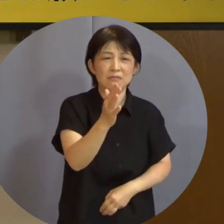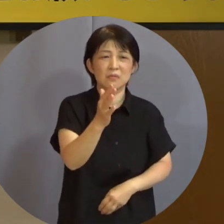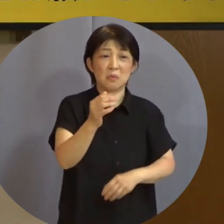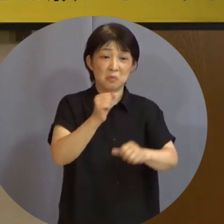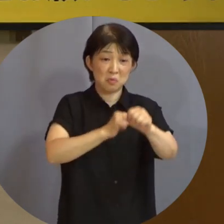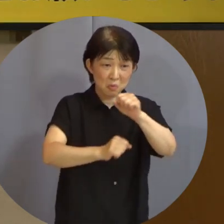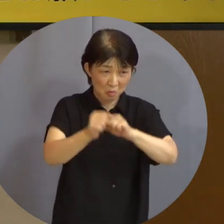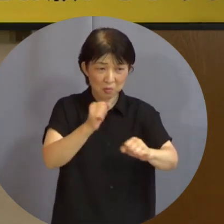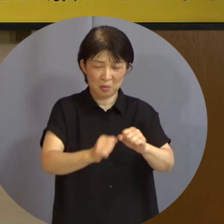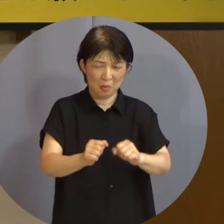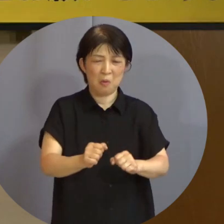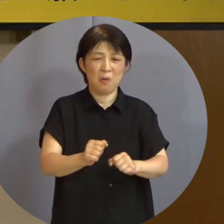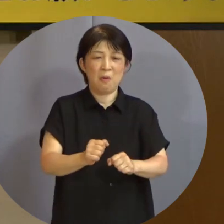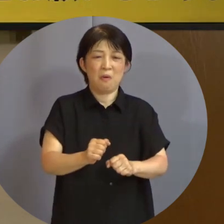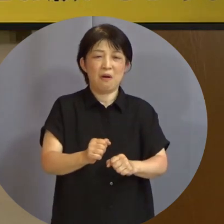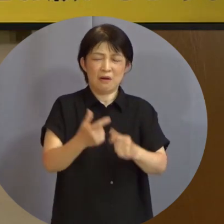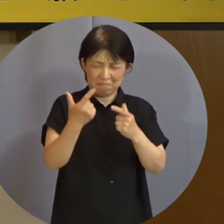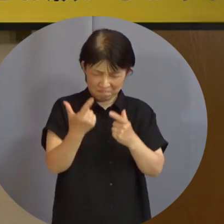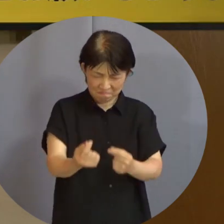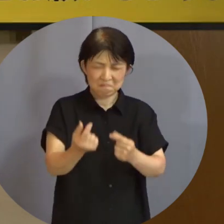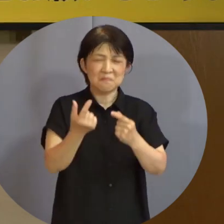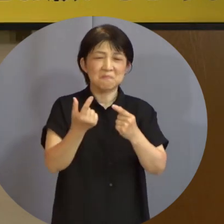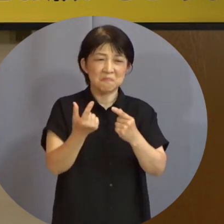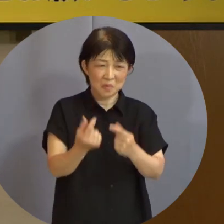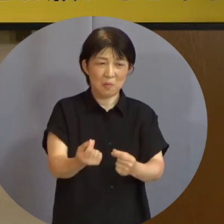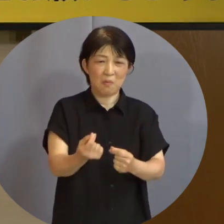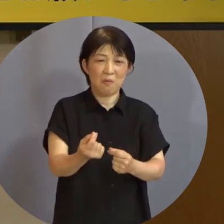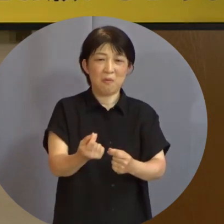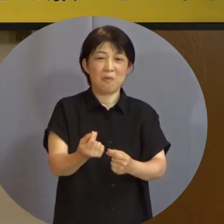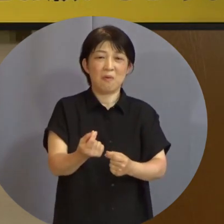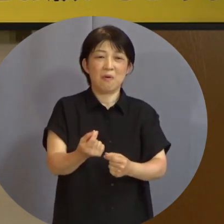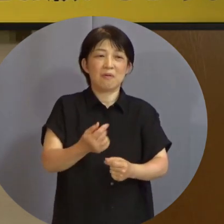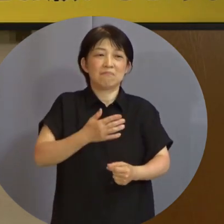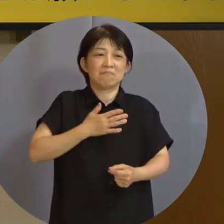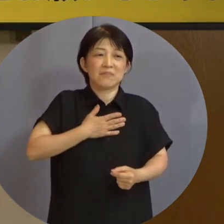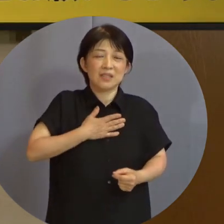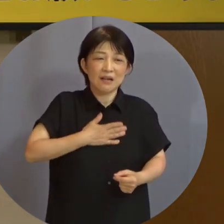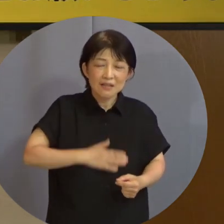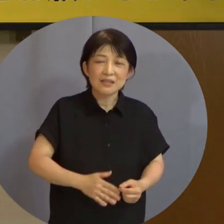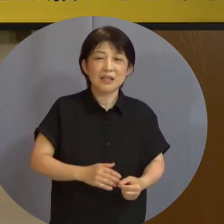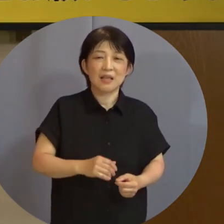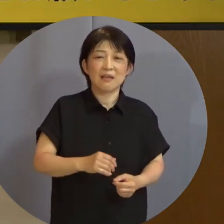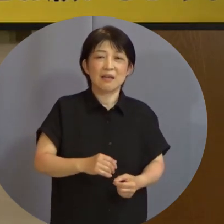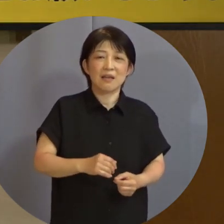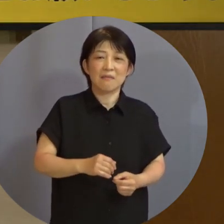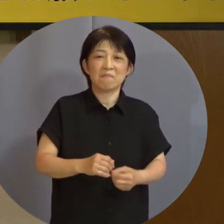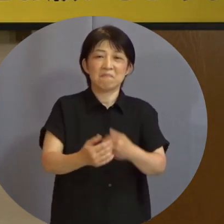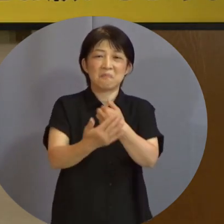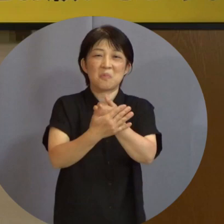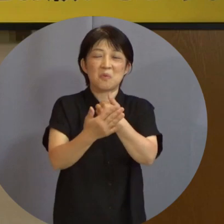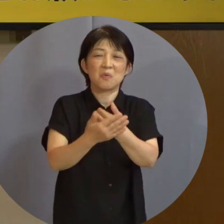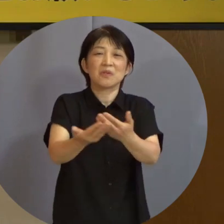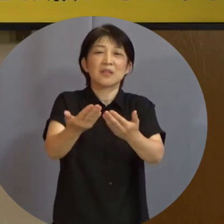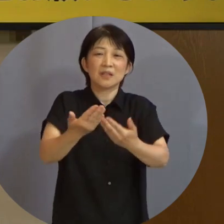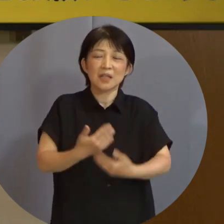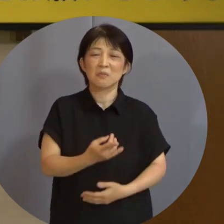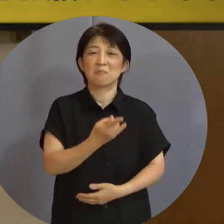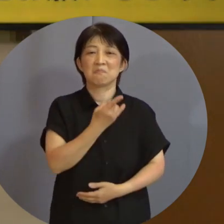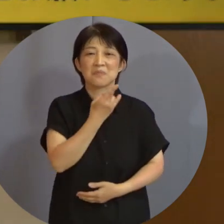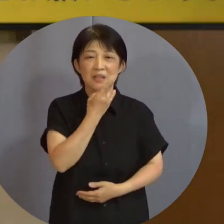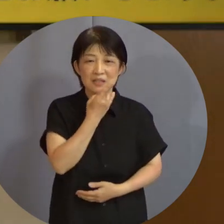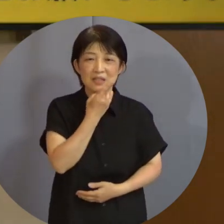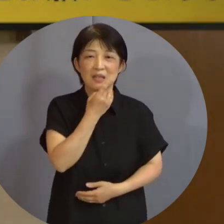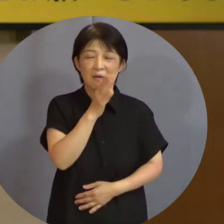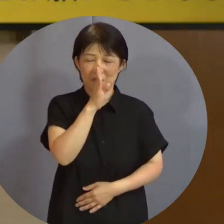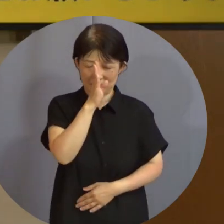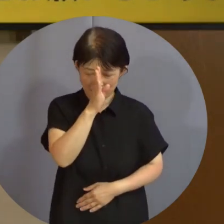して、県民の皆様が実行されることを心から期待しお願いをいた